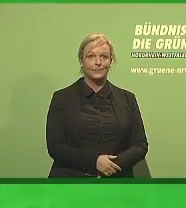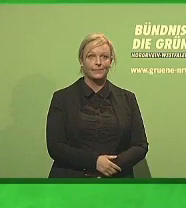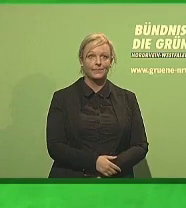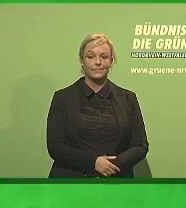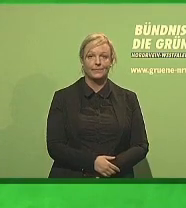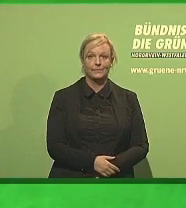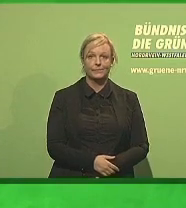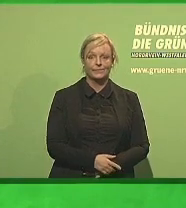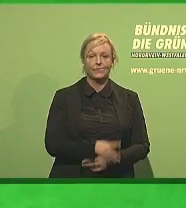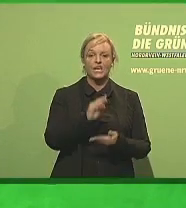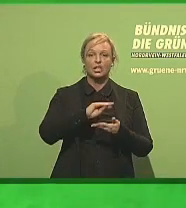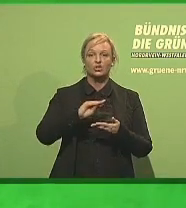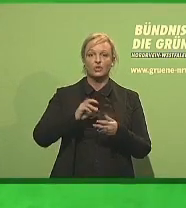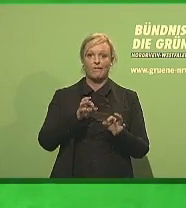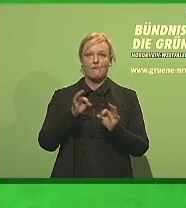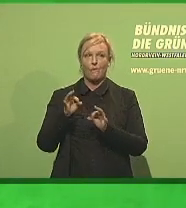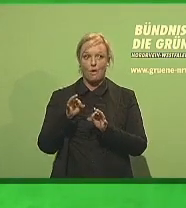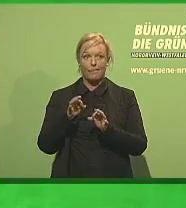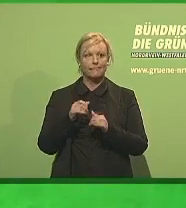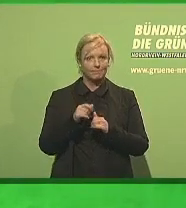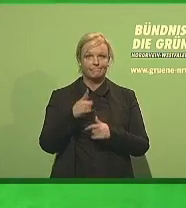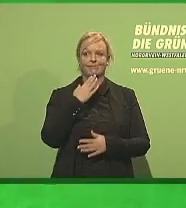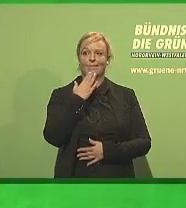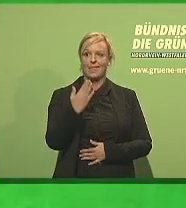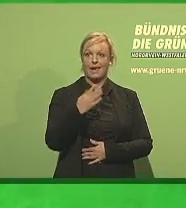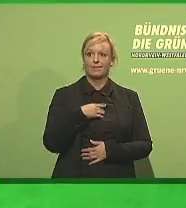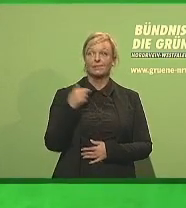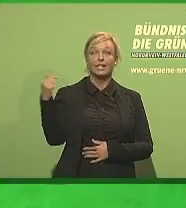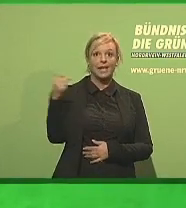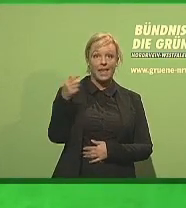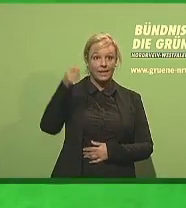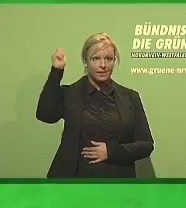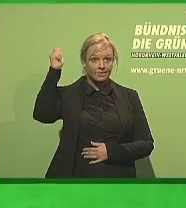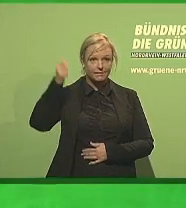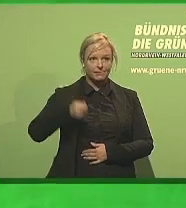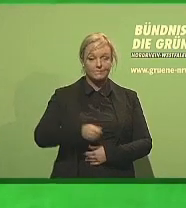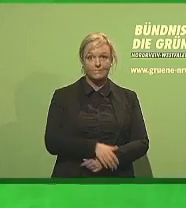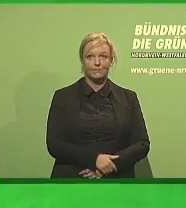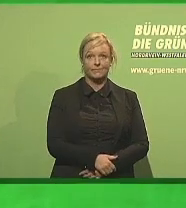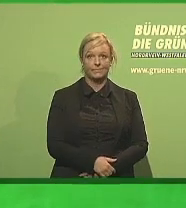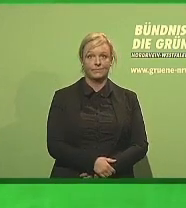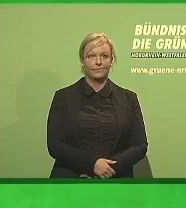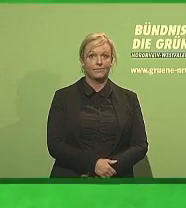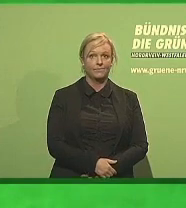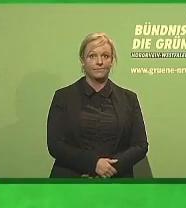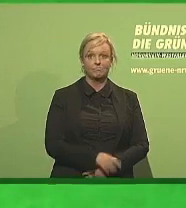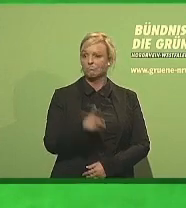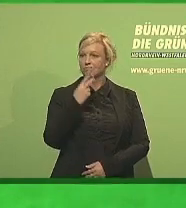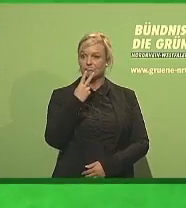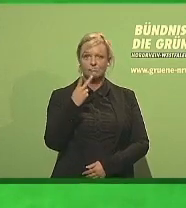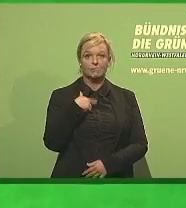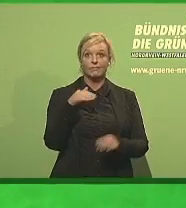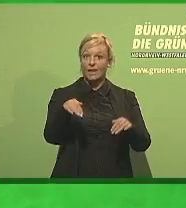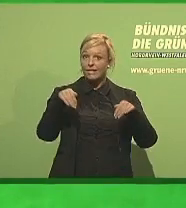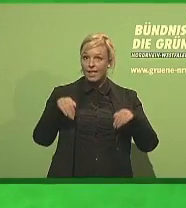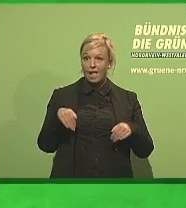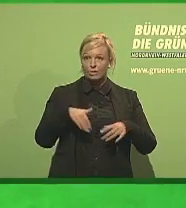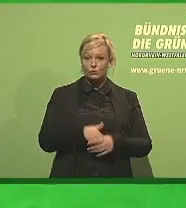als Schriftführer. Danke euch. Gibt es Gegenstimmen? Sehe ich nicht.